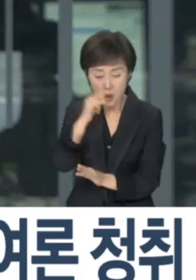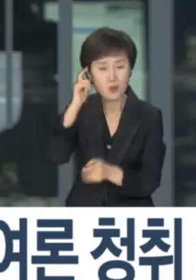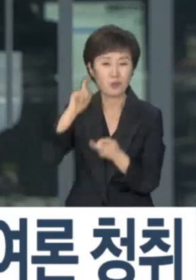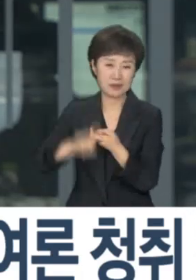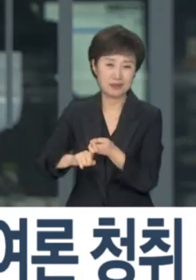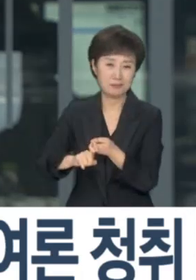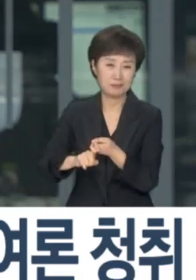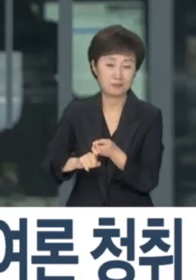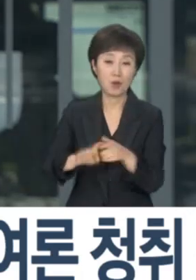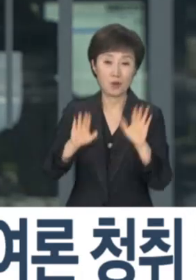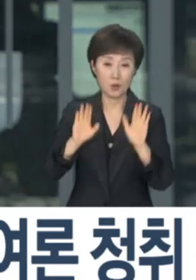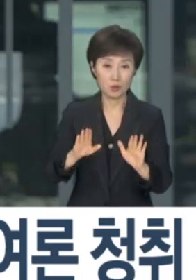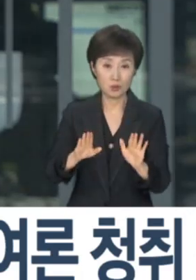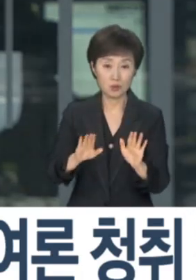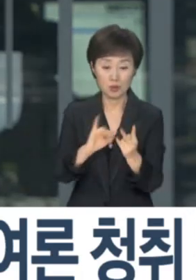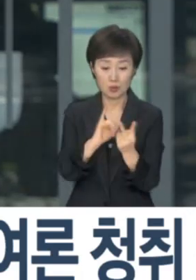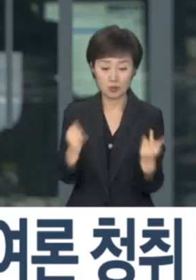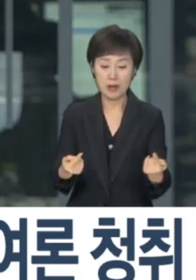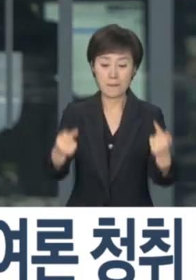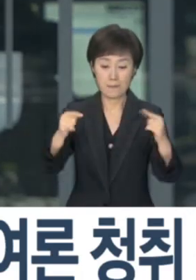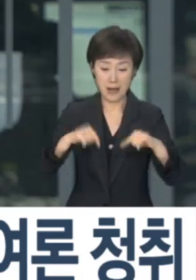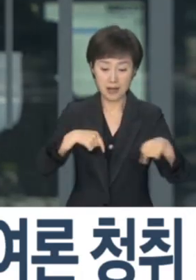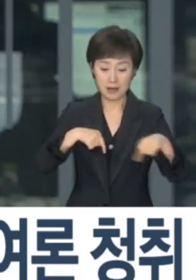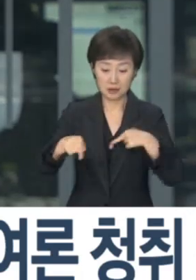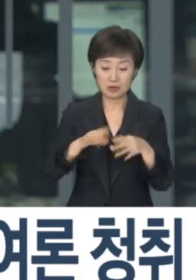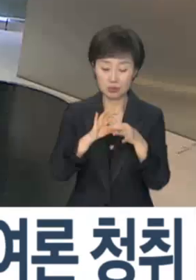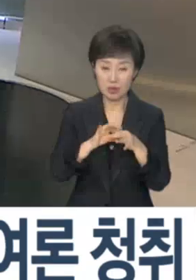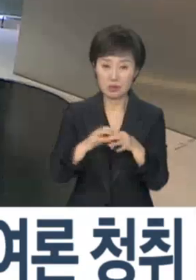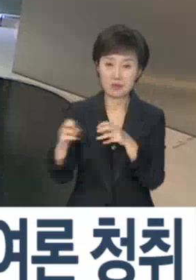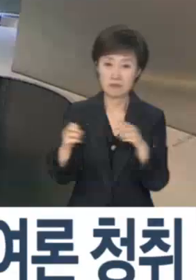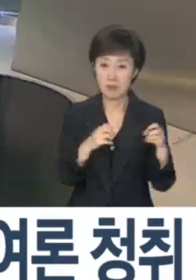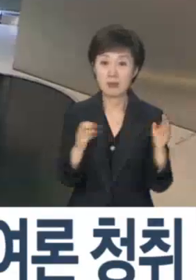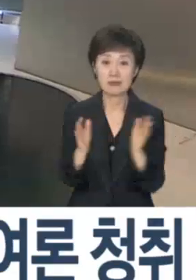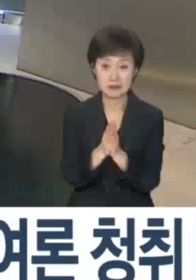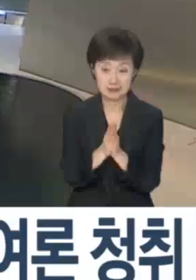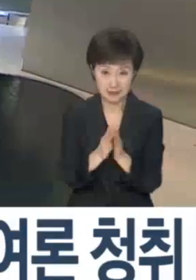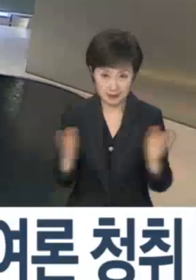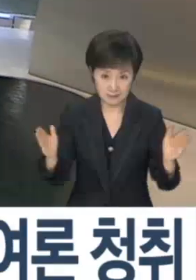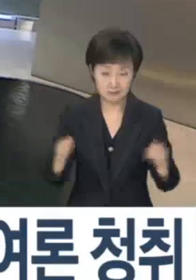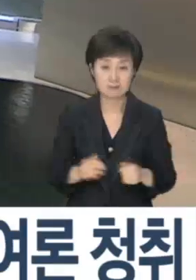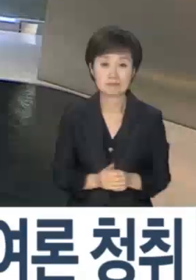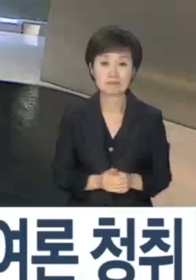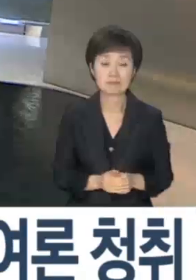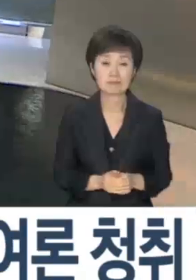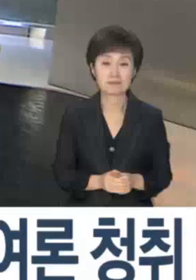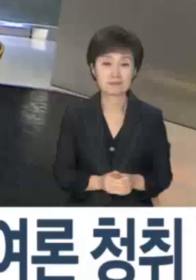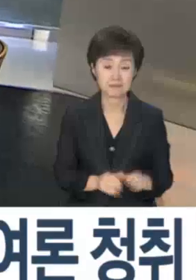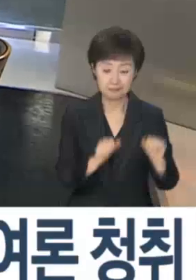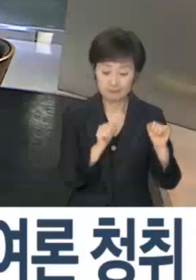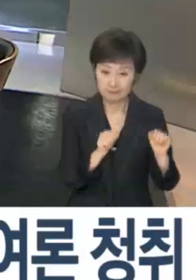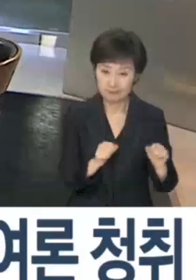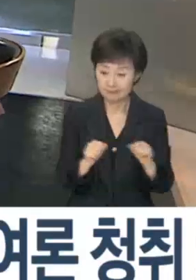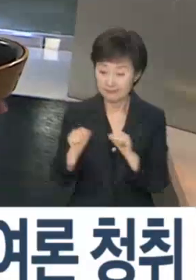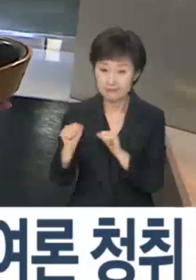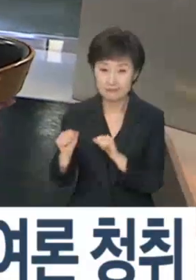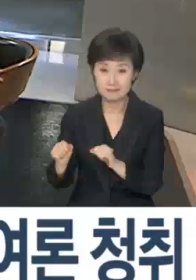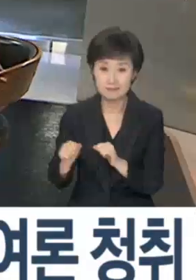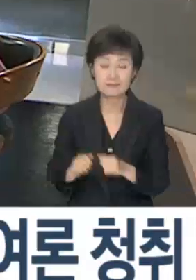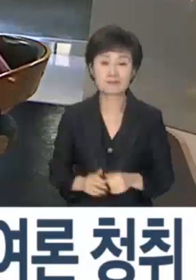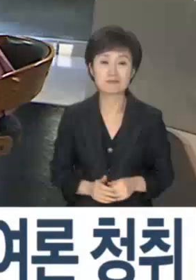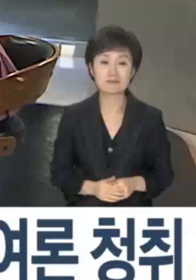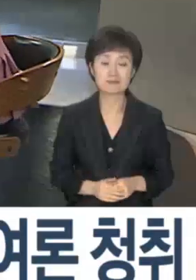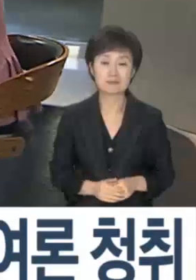소식, 장성호 전 건국대 행정대학원장, 장현주 민주당 법률위 부위원장 두 분과 함께 짚어보겠습니다. 어서 오십시오.